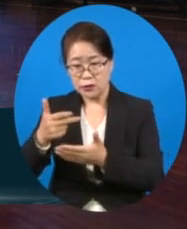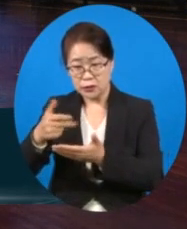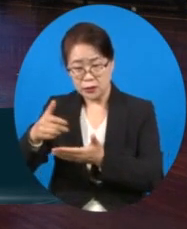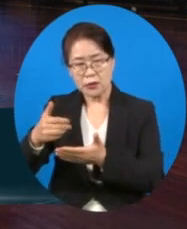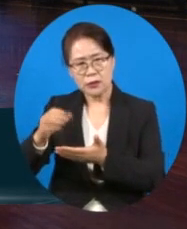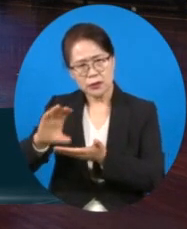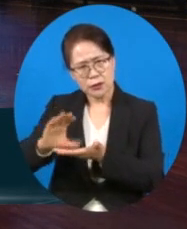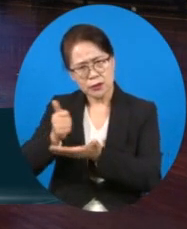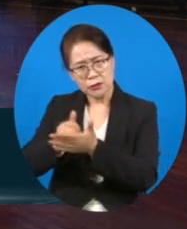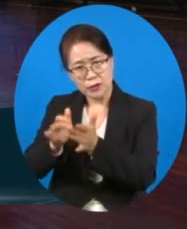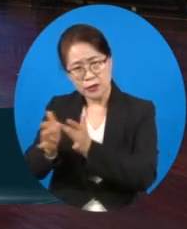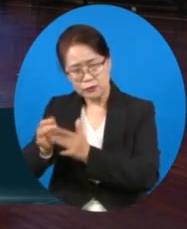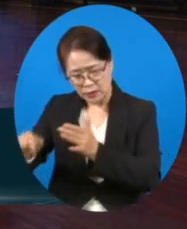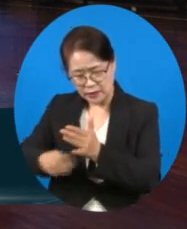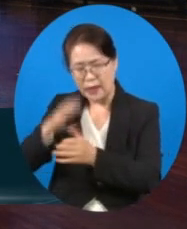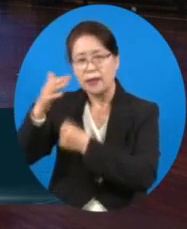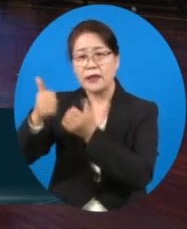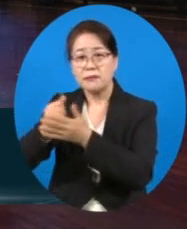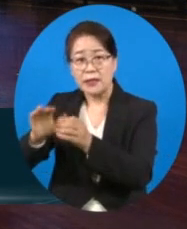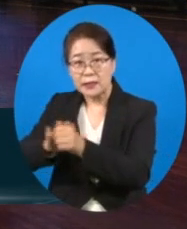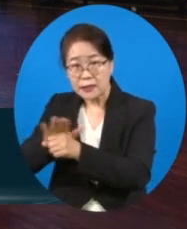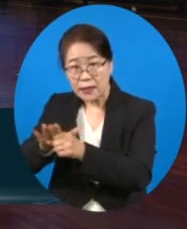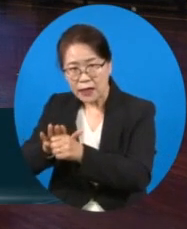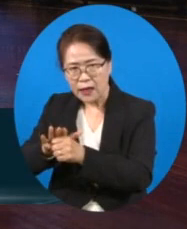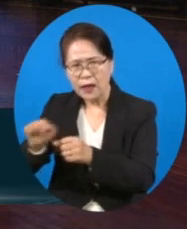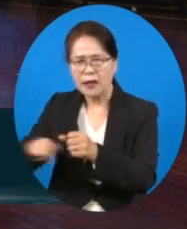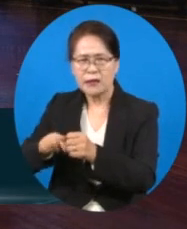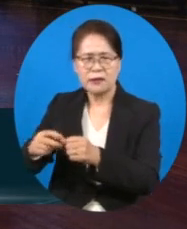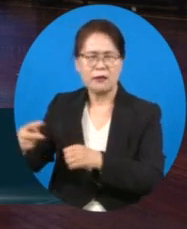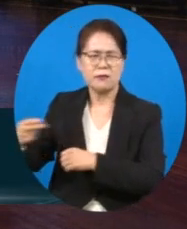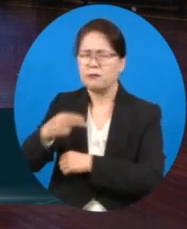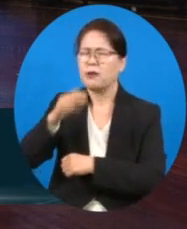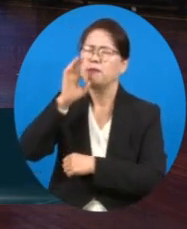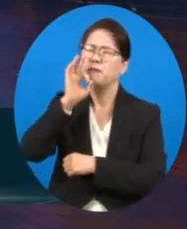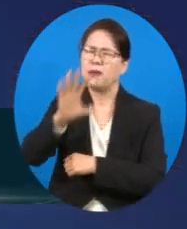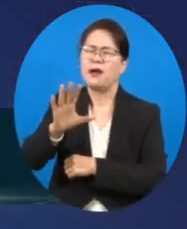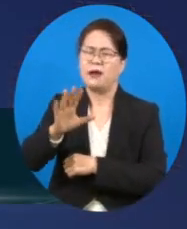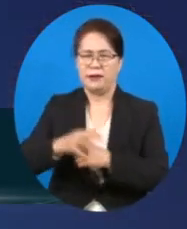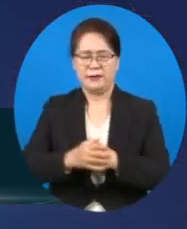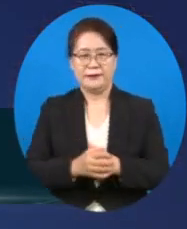그리스도 예수 안에는 하나님의 사랑에서 끊을 수 없으리라